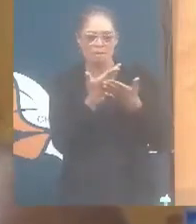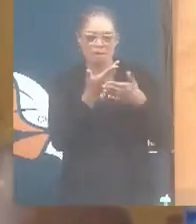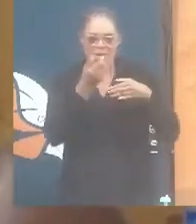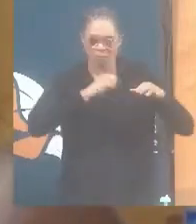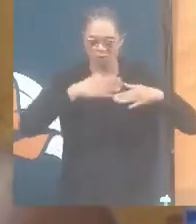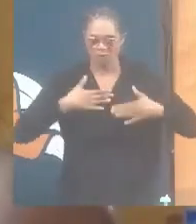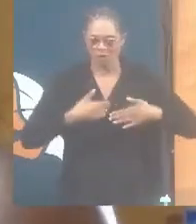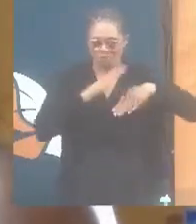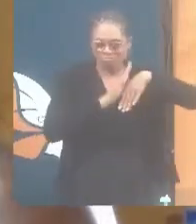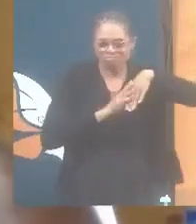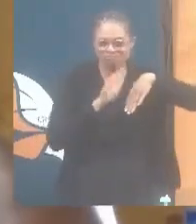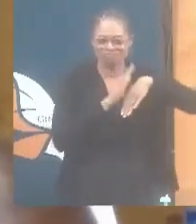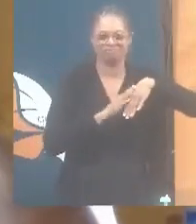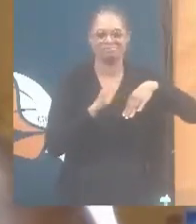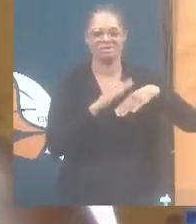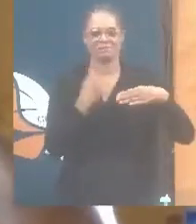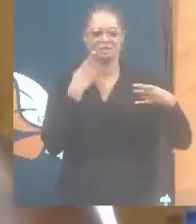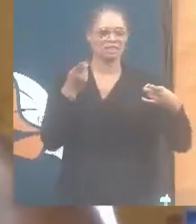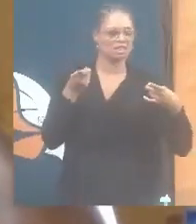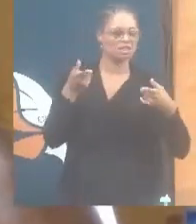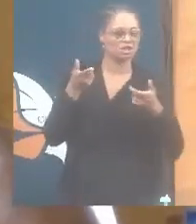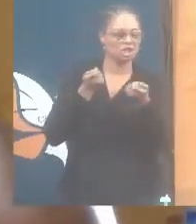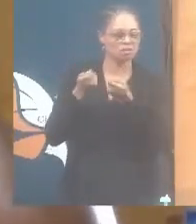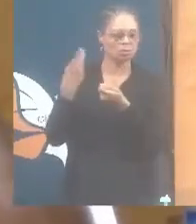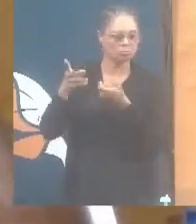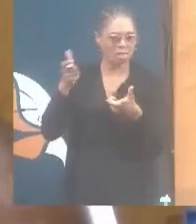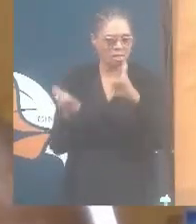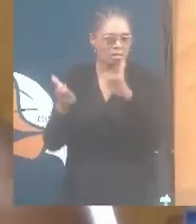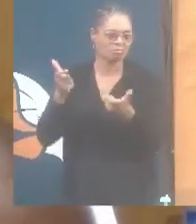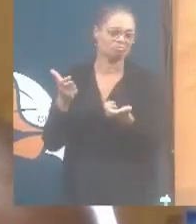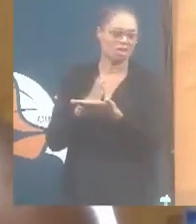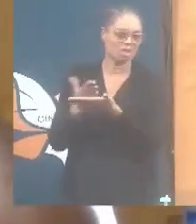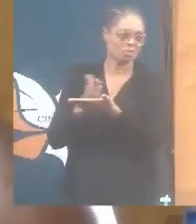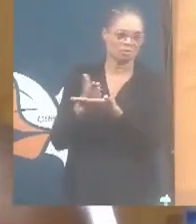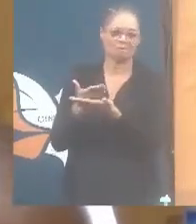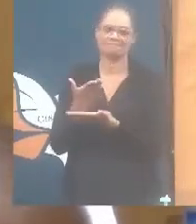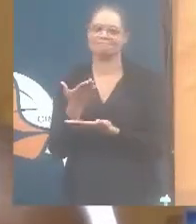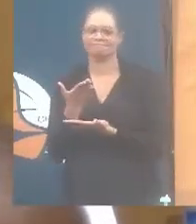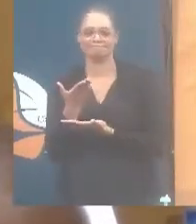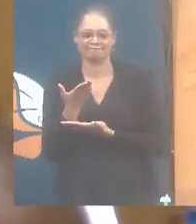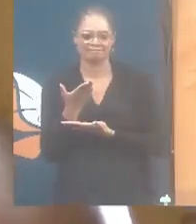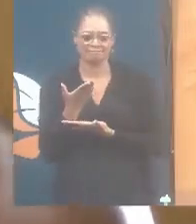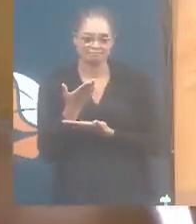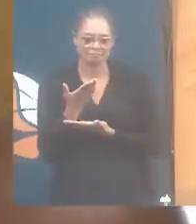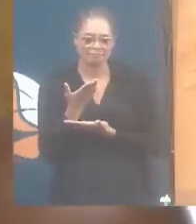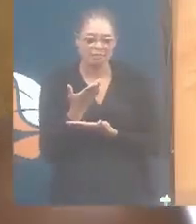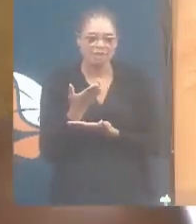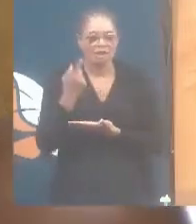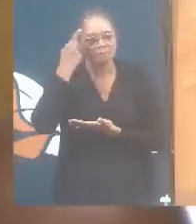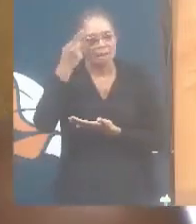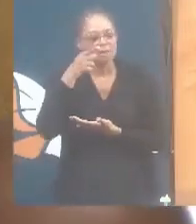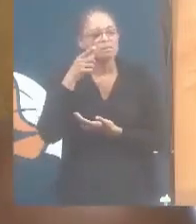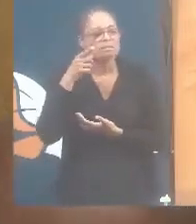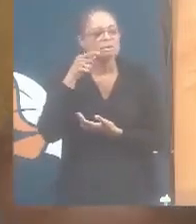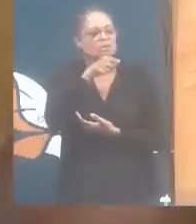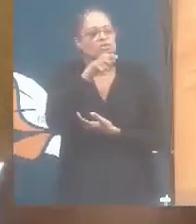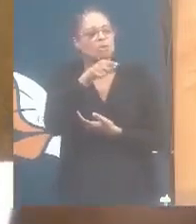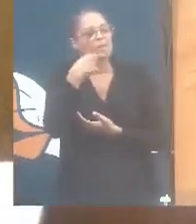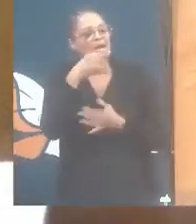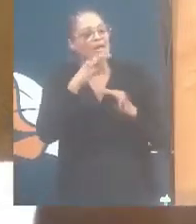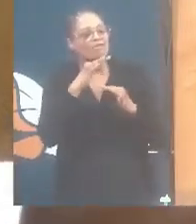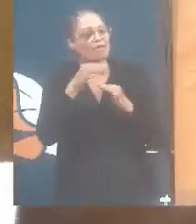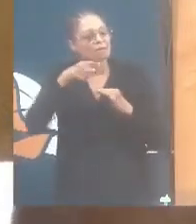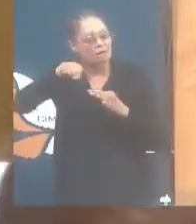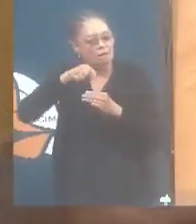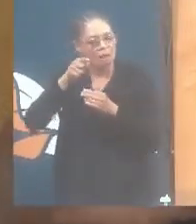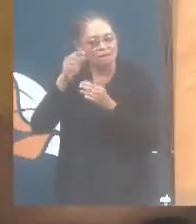de venir mettre en doute sa gestion. Alors, si vous estimez qu'il y a des écritures, parce que là, vous parlez de